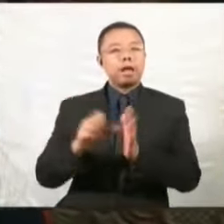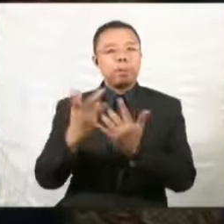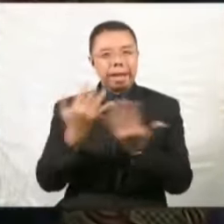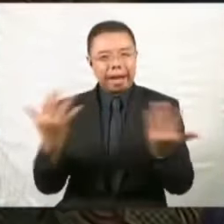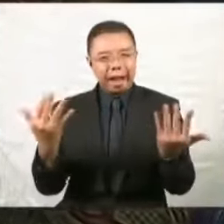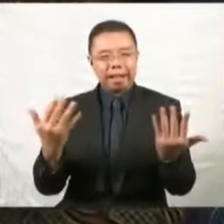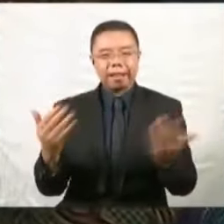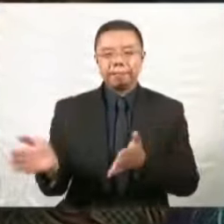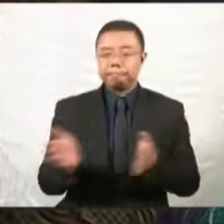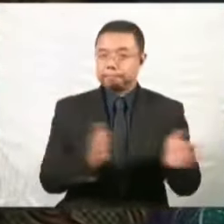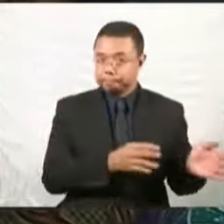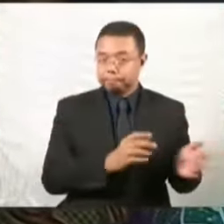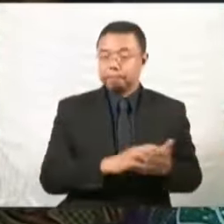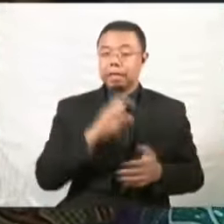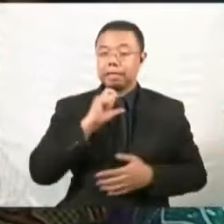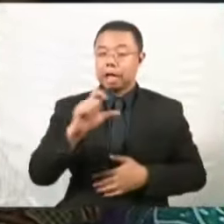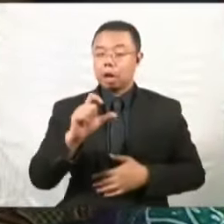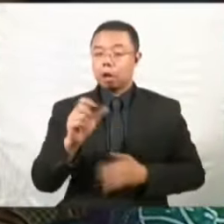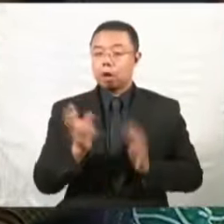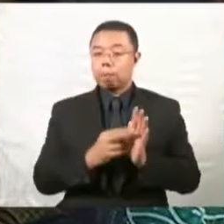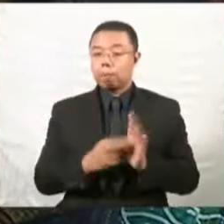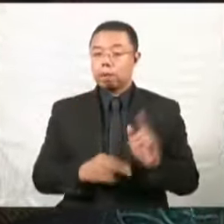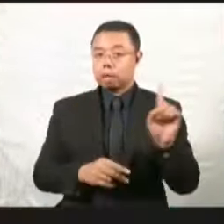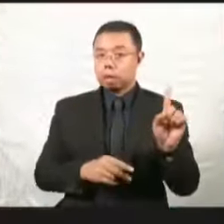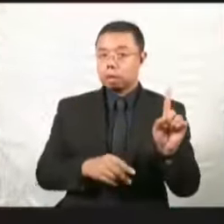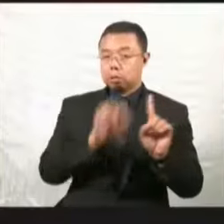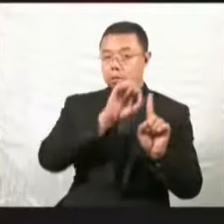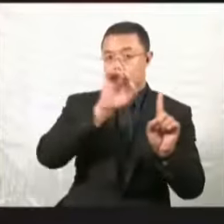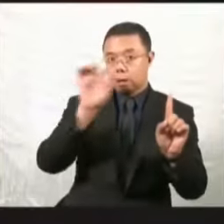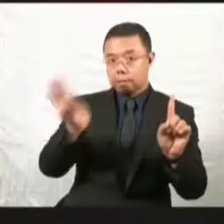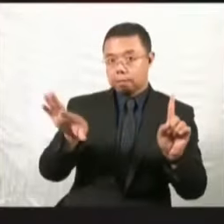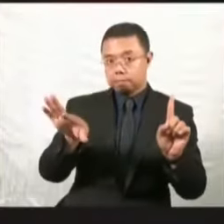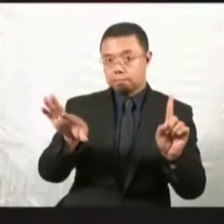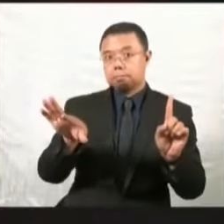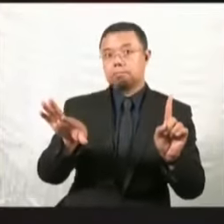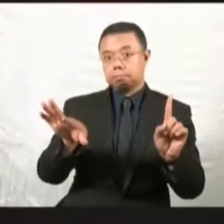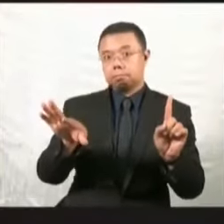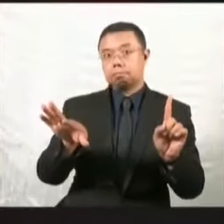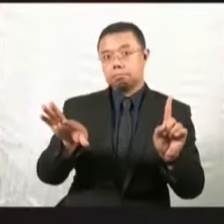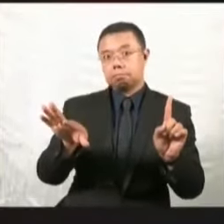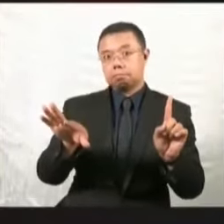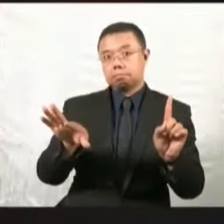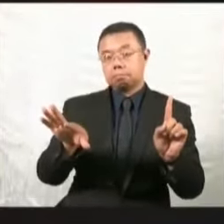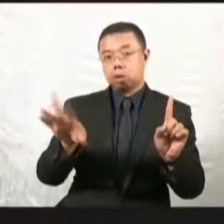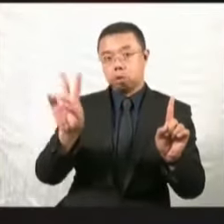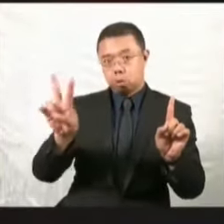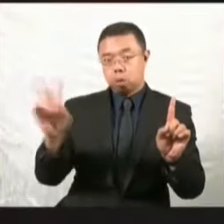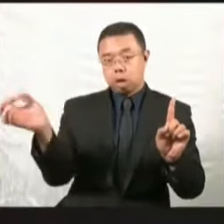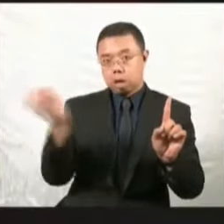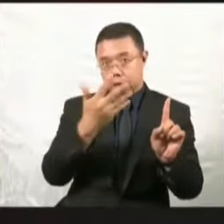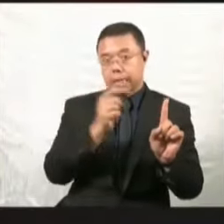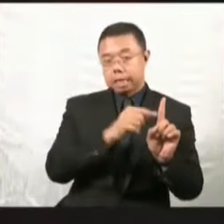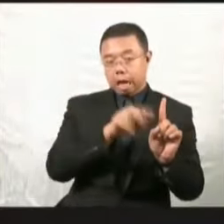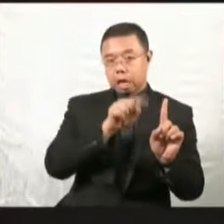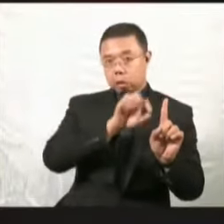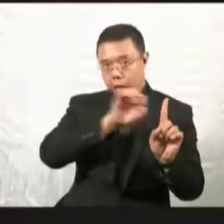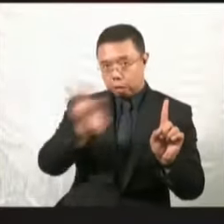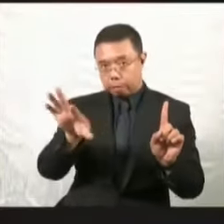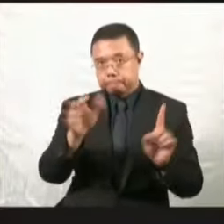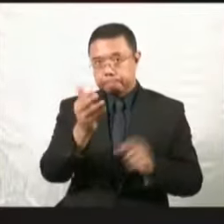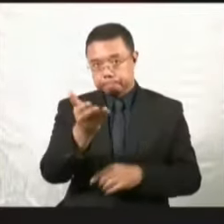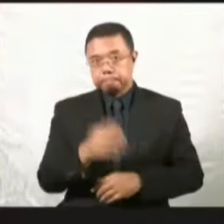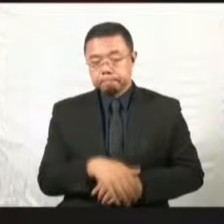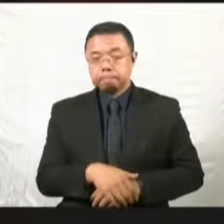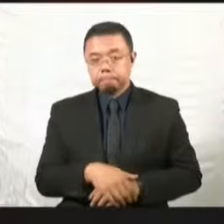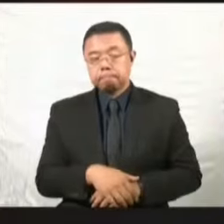persilakan kepada pasangan calon nomor urut sat mohon tenang hadirin mohon tenang hadirin mohon tenang berikutnya kami persilakan kepada